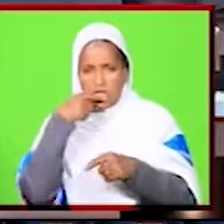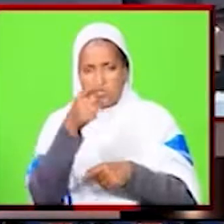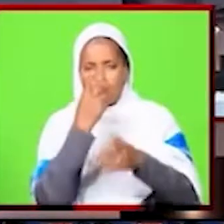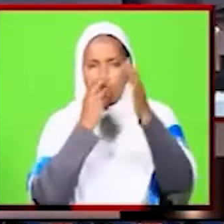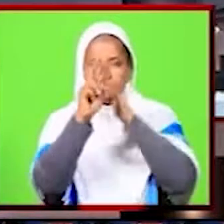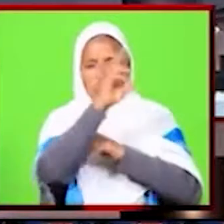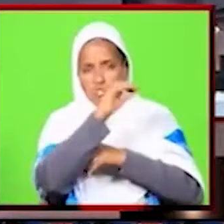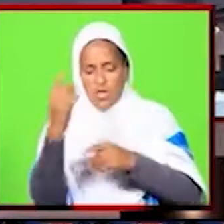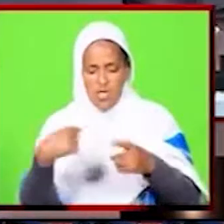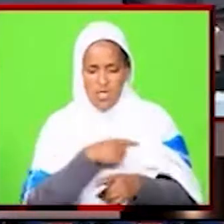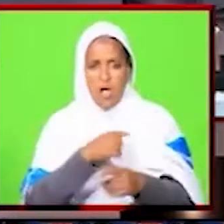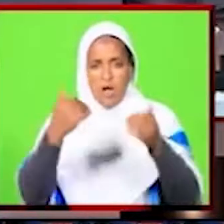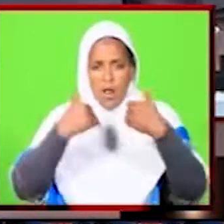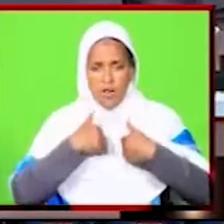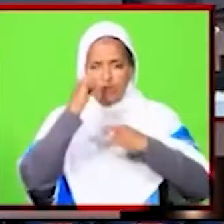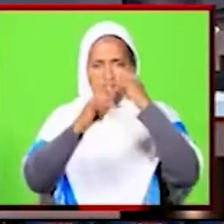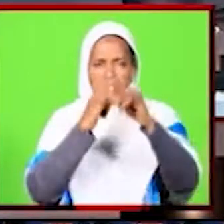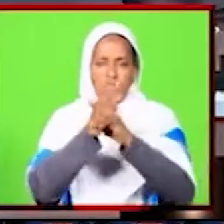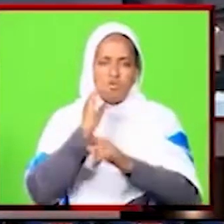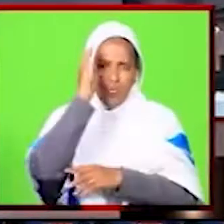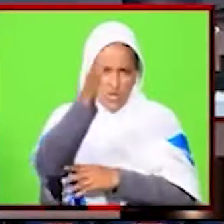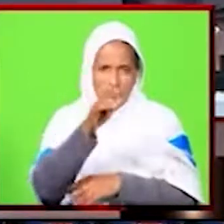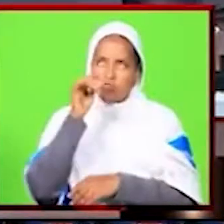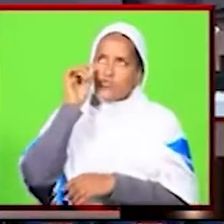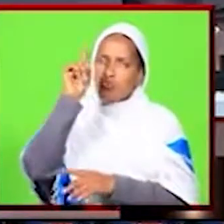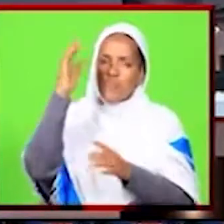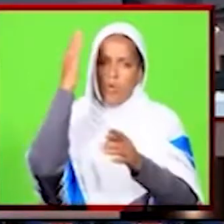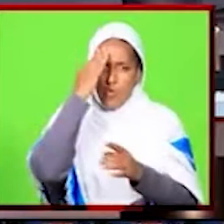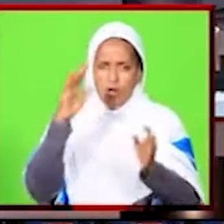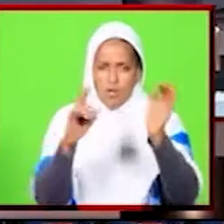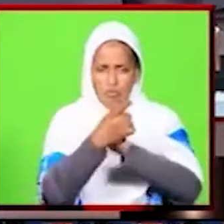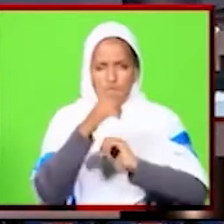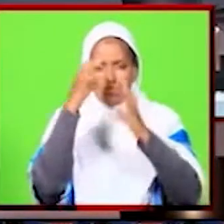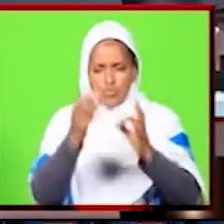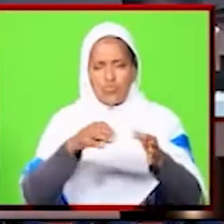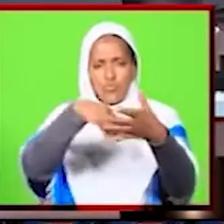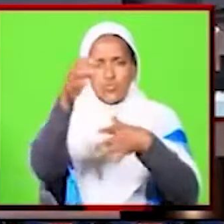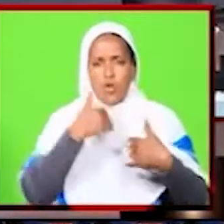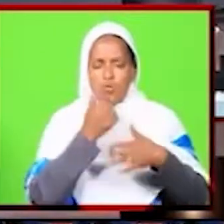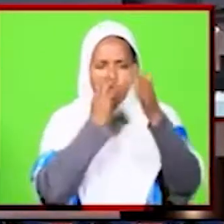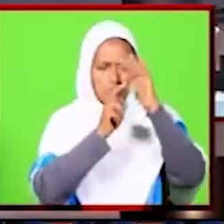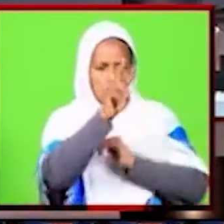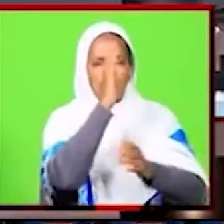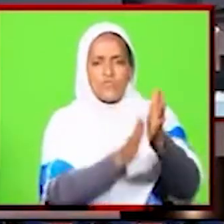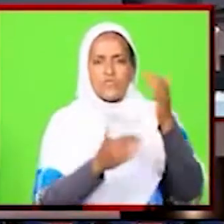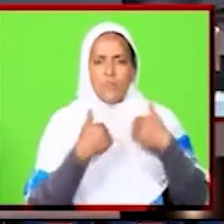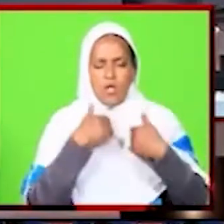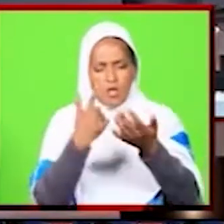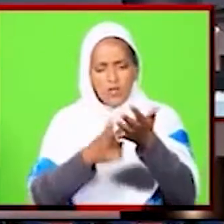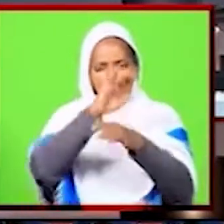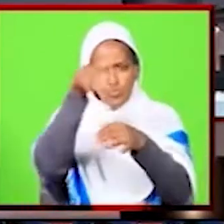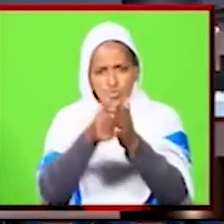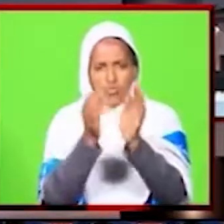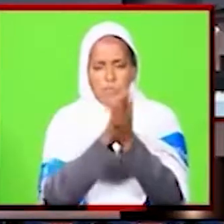በተመለከተው ከተነገሩት ትንቢቶችና እኛ ካለንበት ዘመን ወደፊት እሱ ባወቀ ከሚሆኑ የተወሰኑ ትንቢቶች ውጭ ያሉት ትንቢቶች